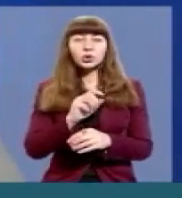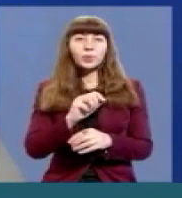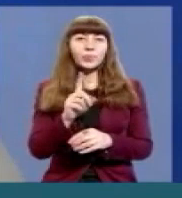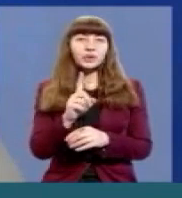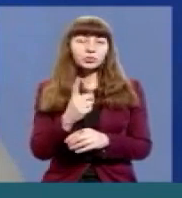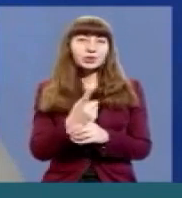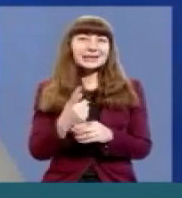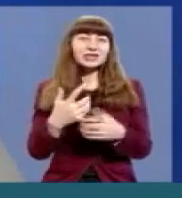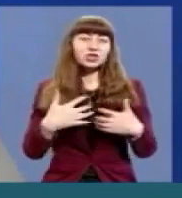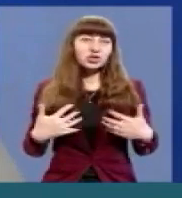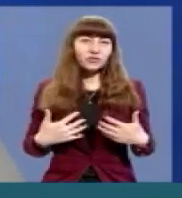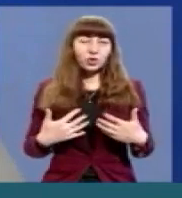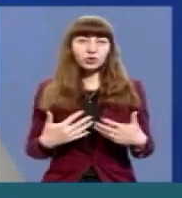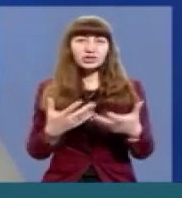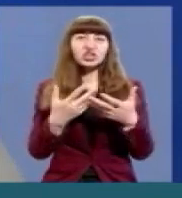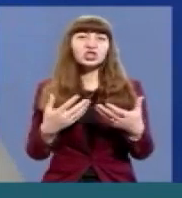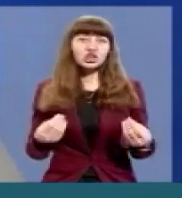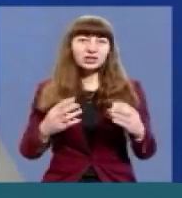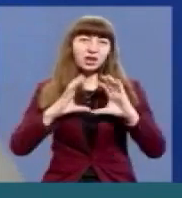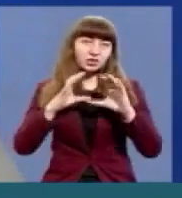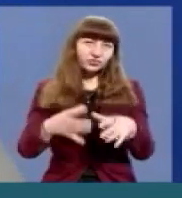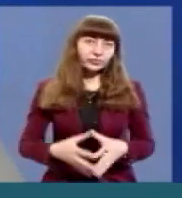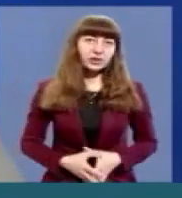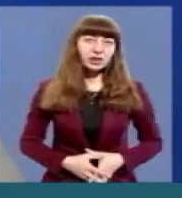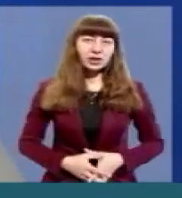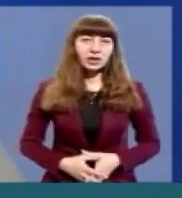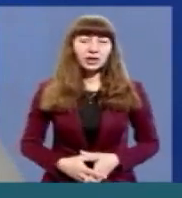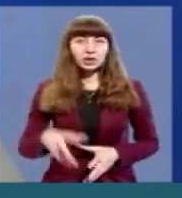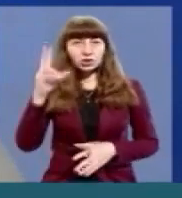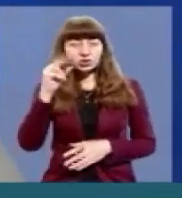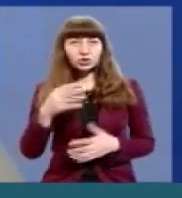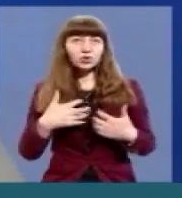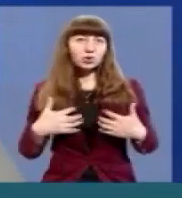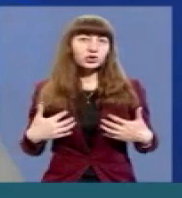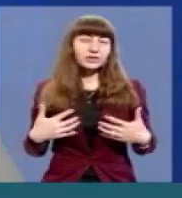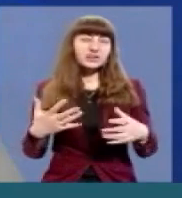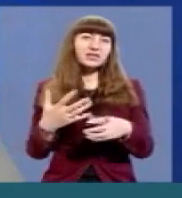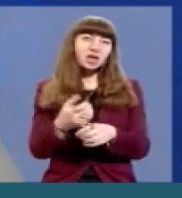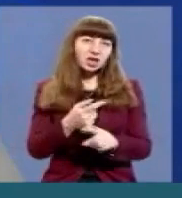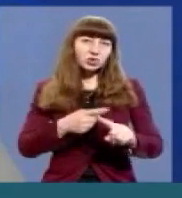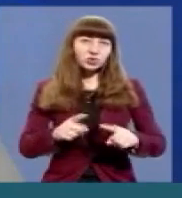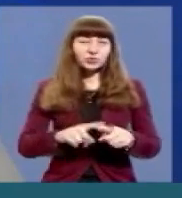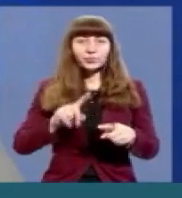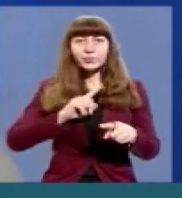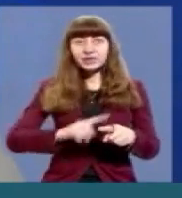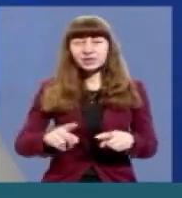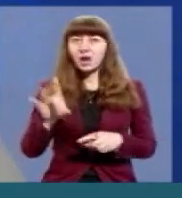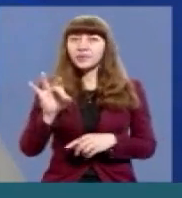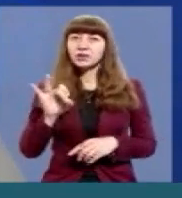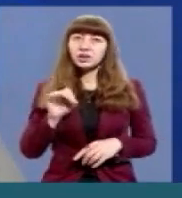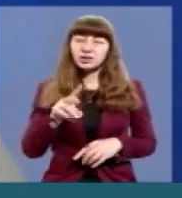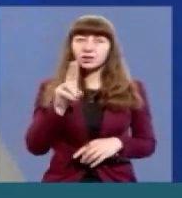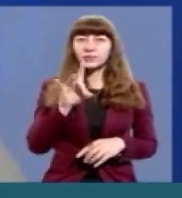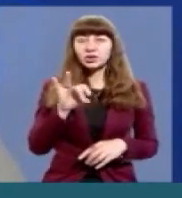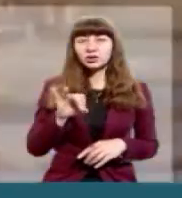мақсатында жүргізіледі. Бұдан бөлек азайып бара жатқан тұяқтылар бар елді мекендерге, атап айтсақ, Амангелді, Жангелді, Қарасу, Науырзым